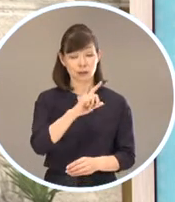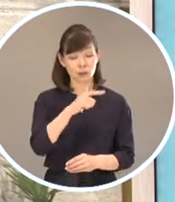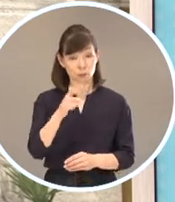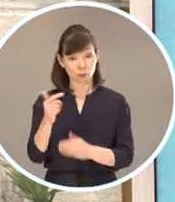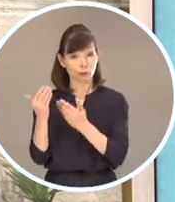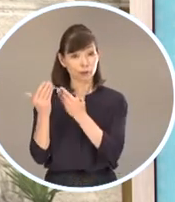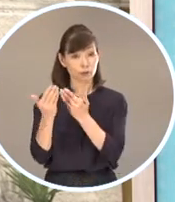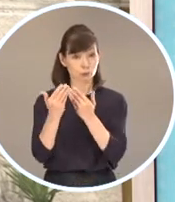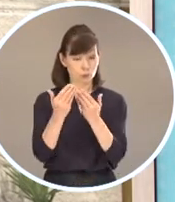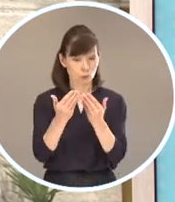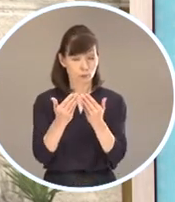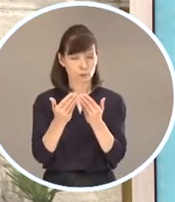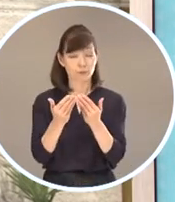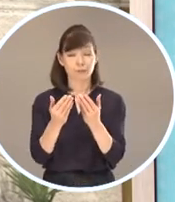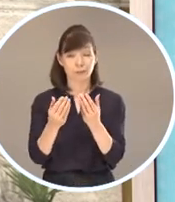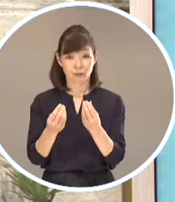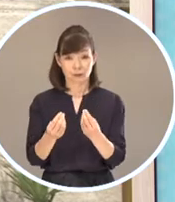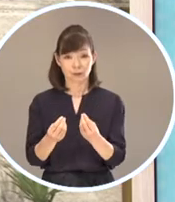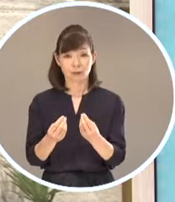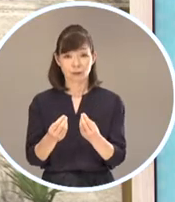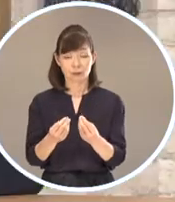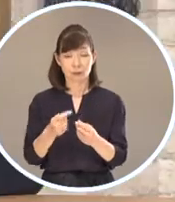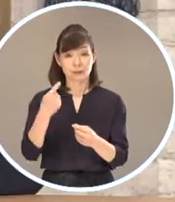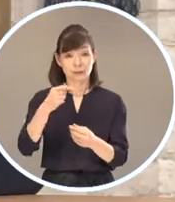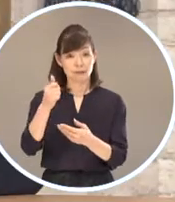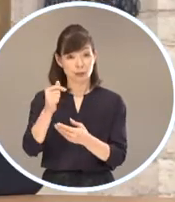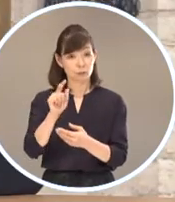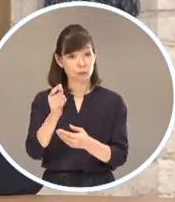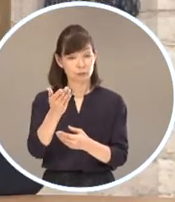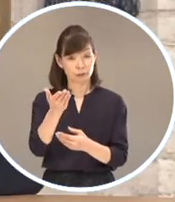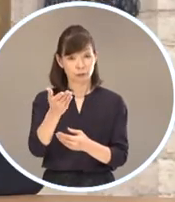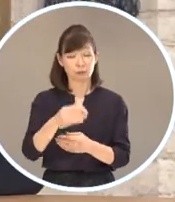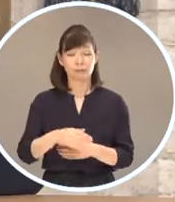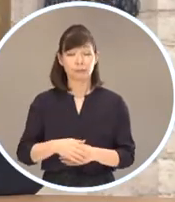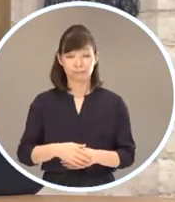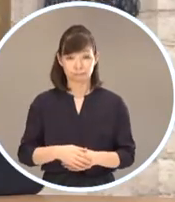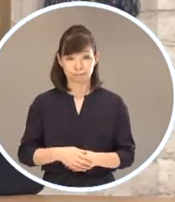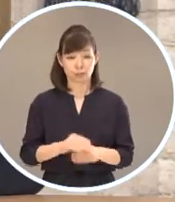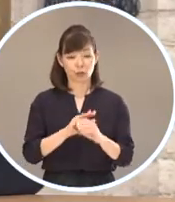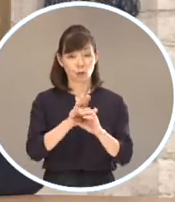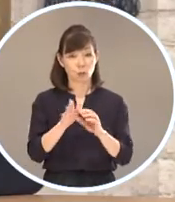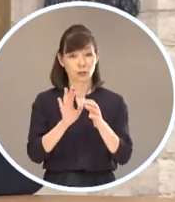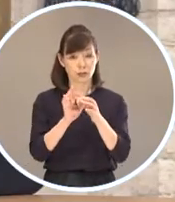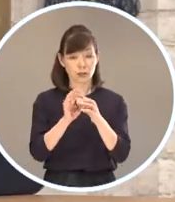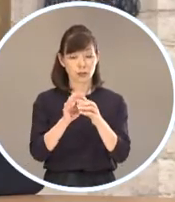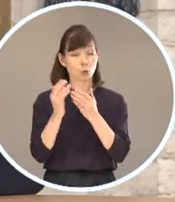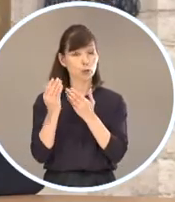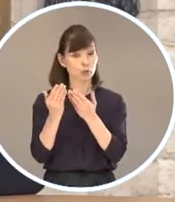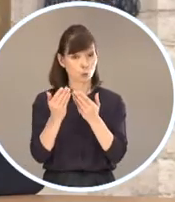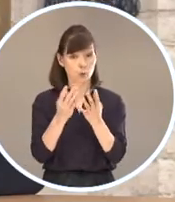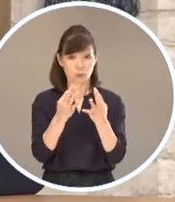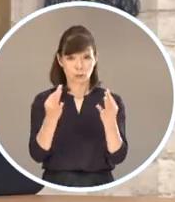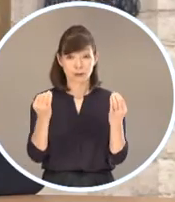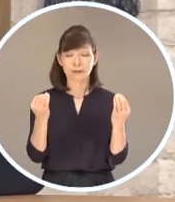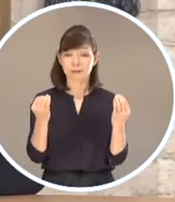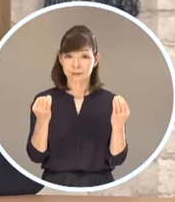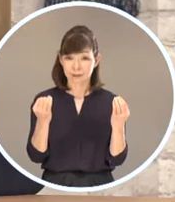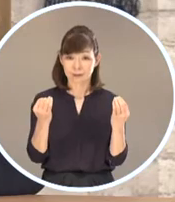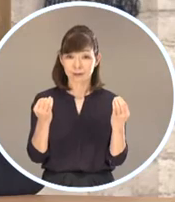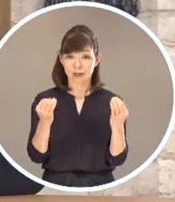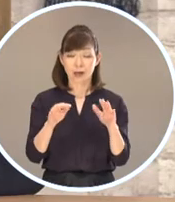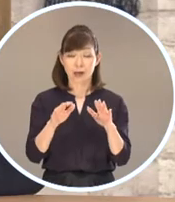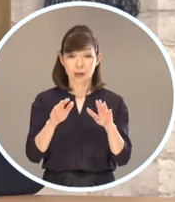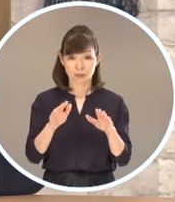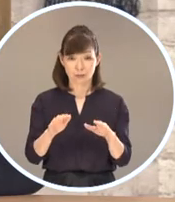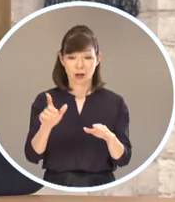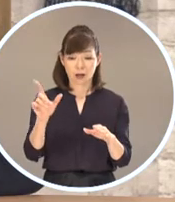の質問があったわけですけれども、細井先生いかがでしょうか。 はい、そうですね、やはりコロナ関連の質問が多かったですね。やはり今ですね、第